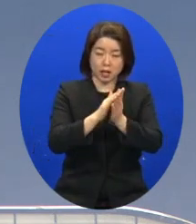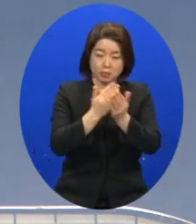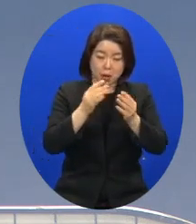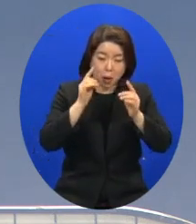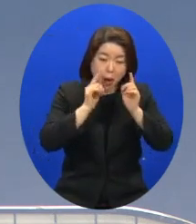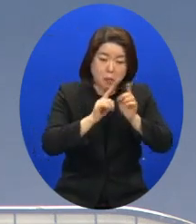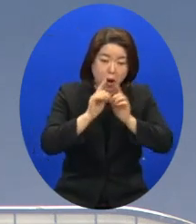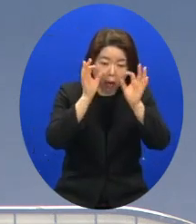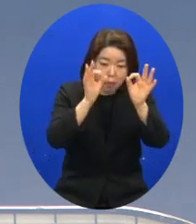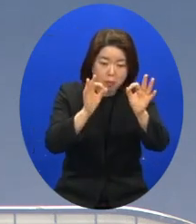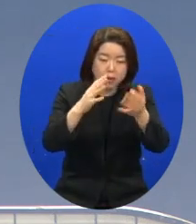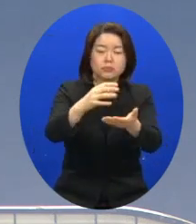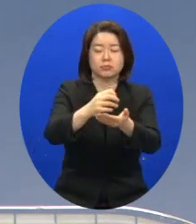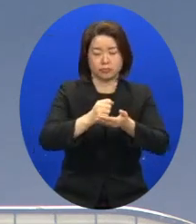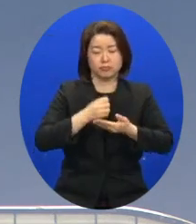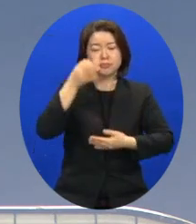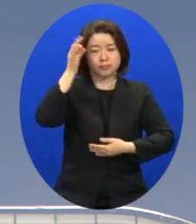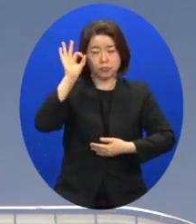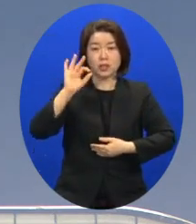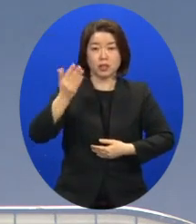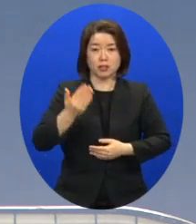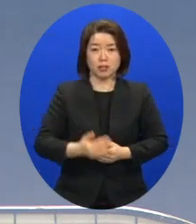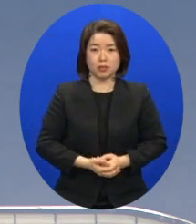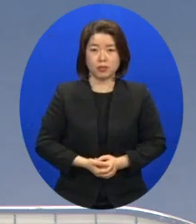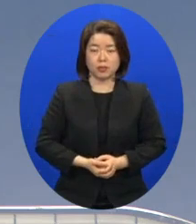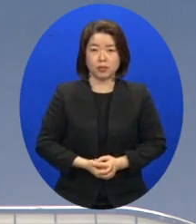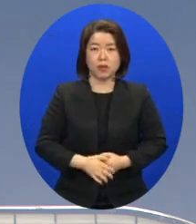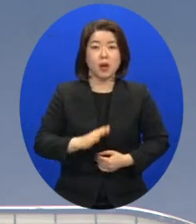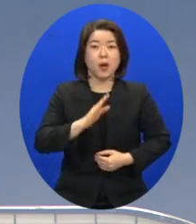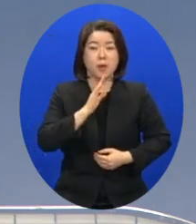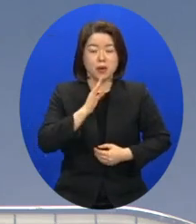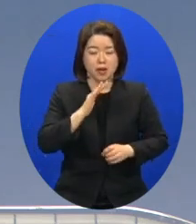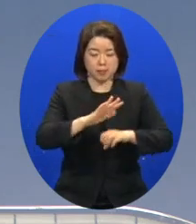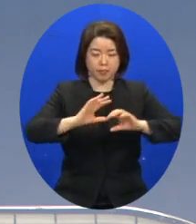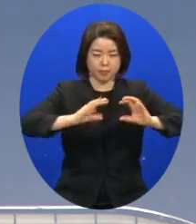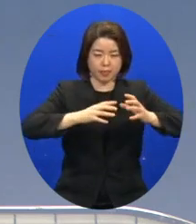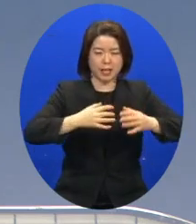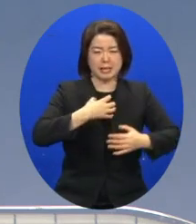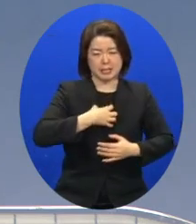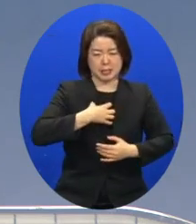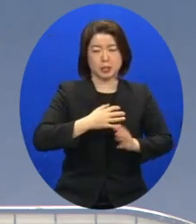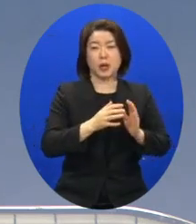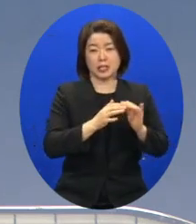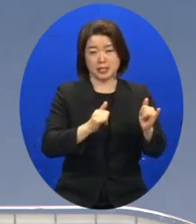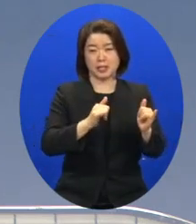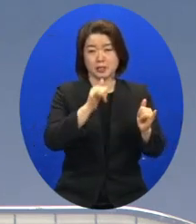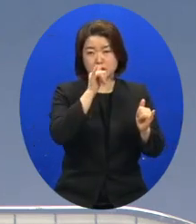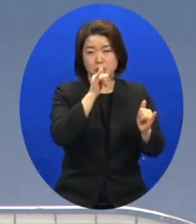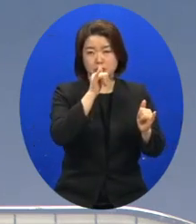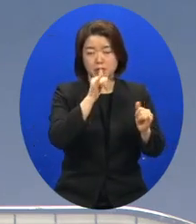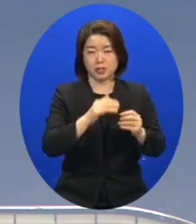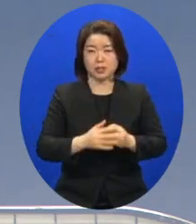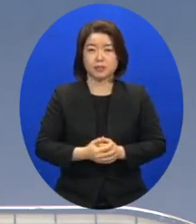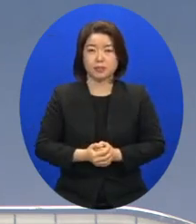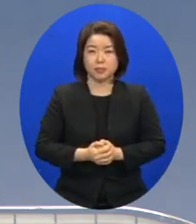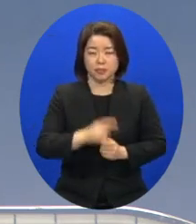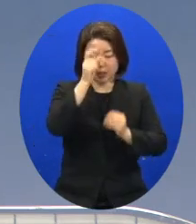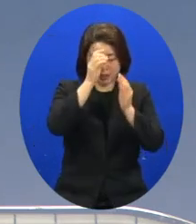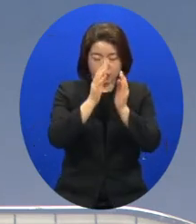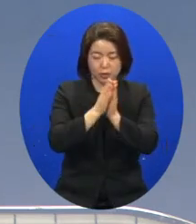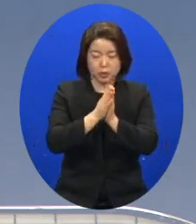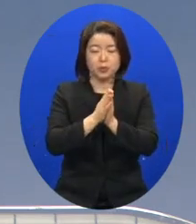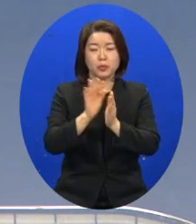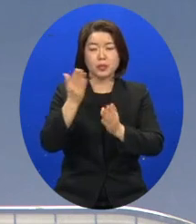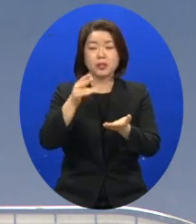그렇다면 받아야 합니다 물론 나라를 걱정하는 분들이 계시다고 들었습니다 기도해야 되는